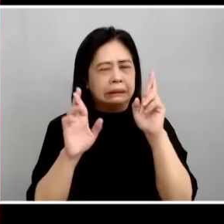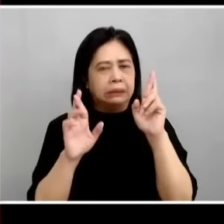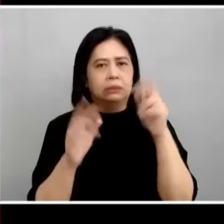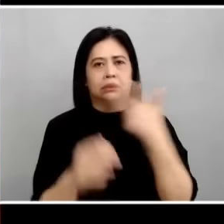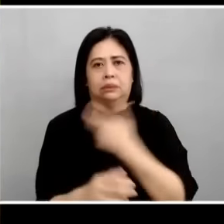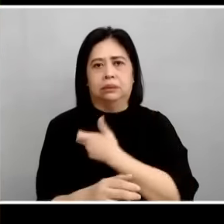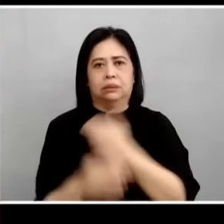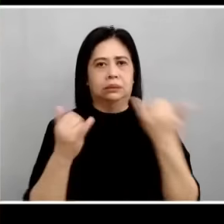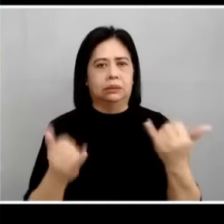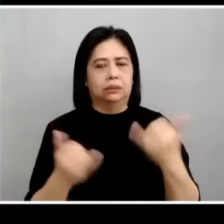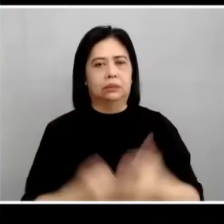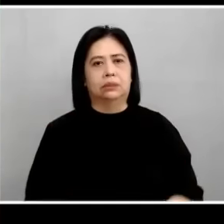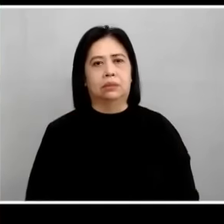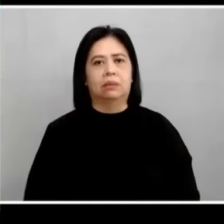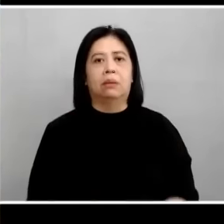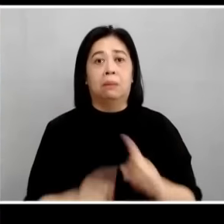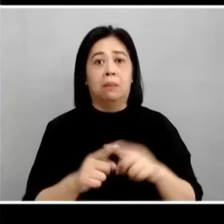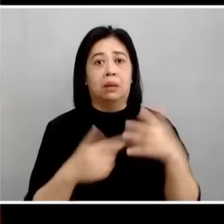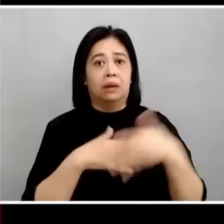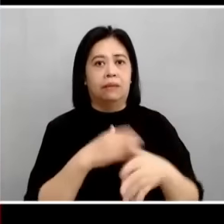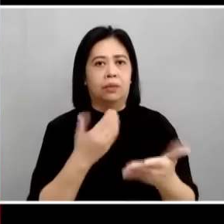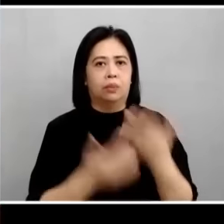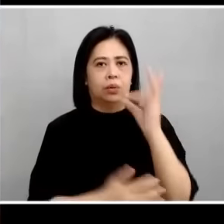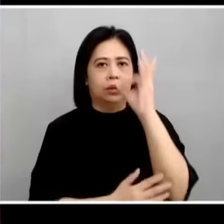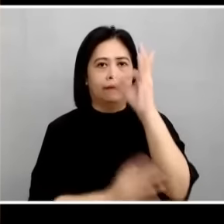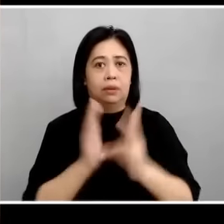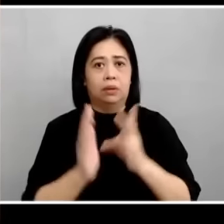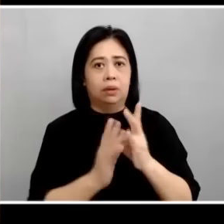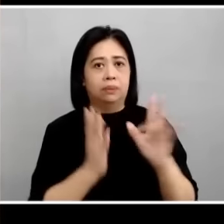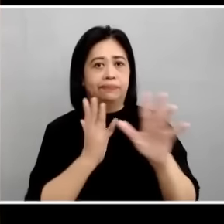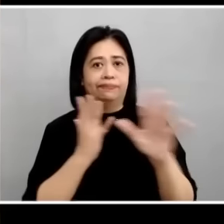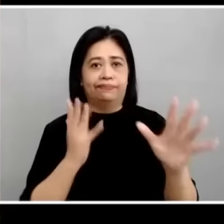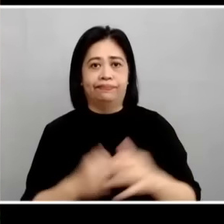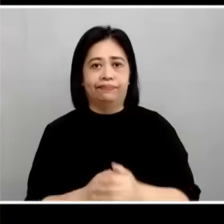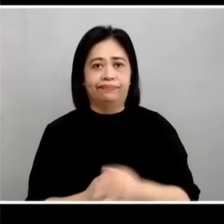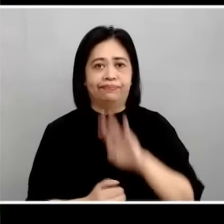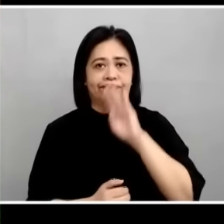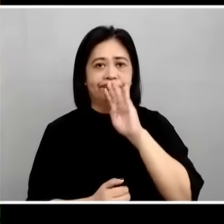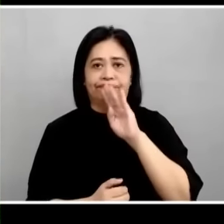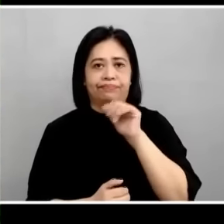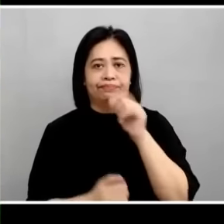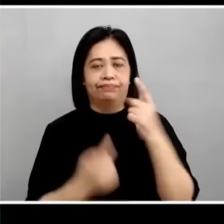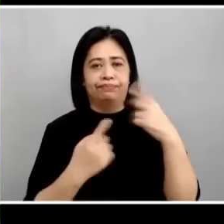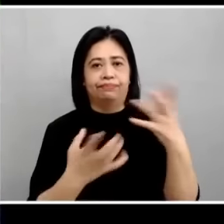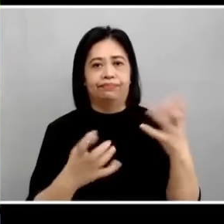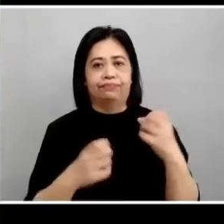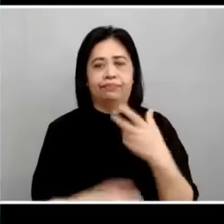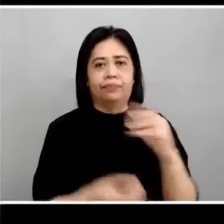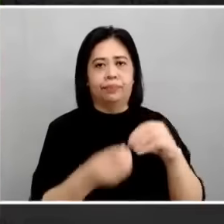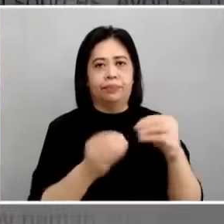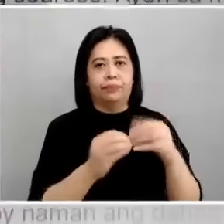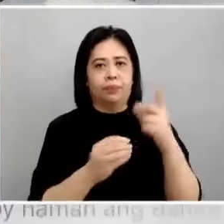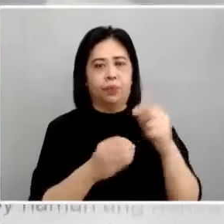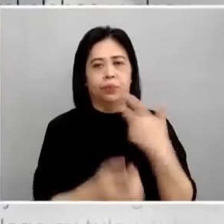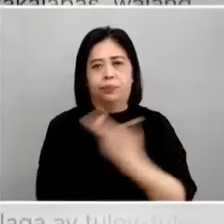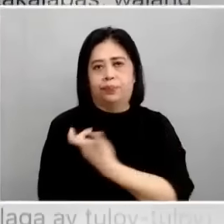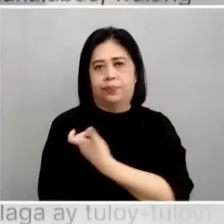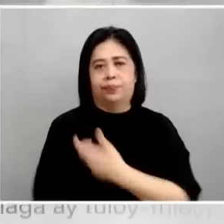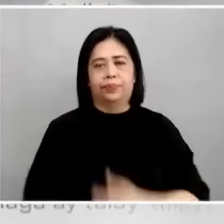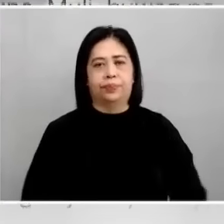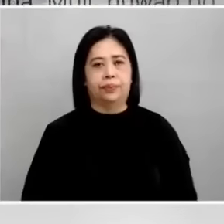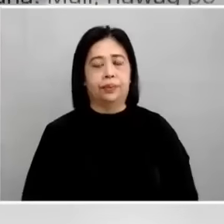ngayong araw. Pero matapos ang halos 7 oras sa pagpila, hindi siya pinalad na makakuha ng numero para makapagpabakuna.